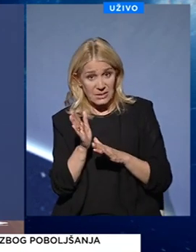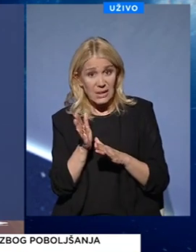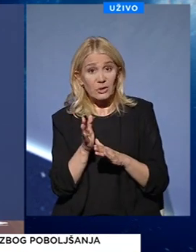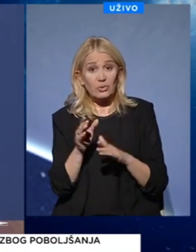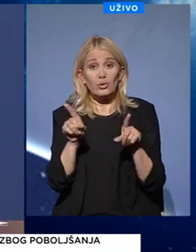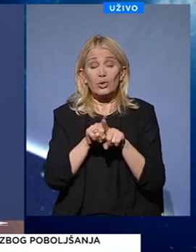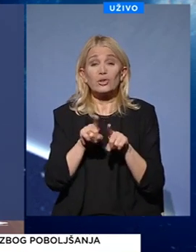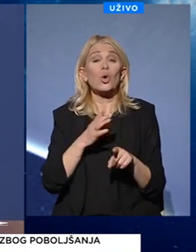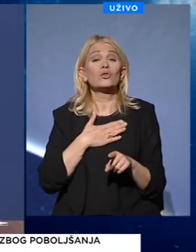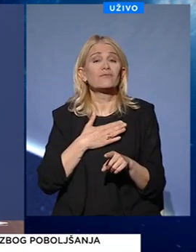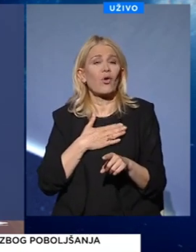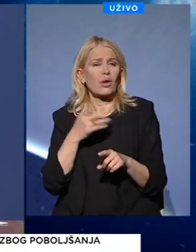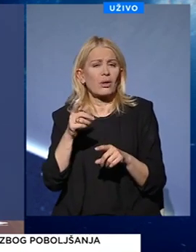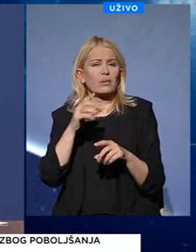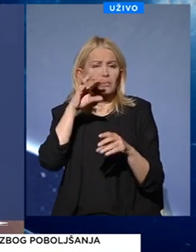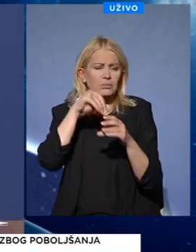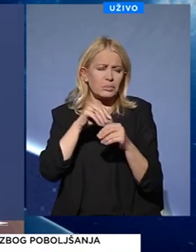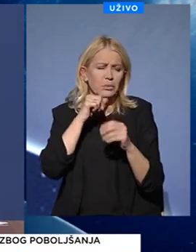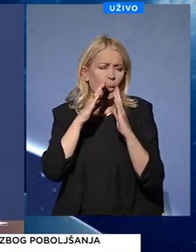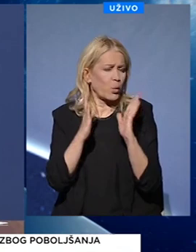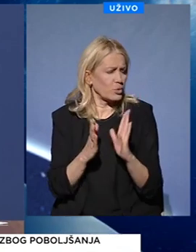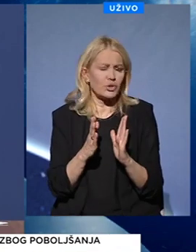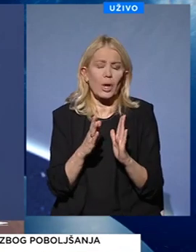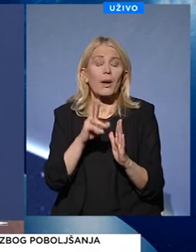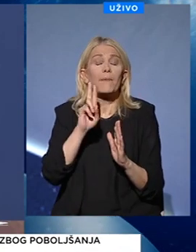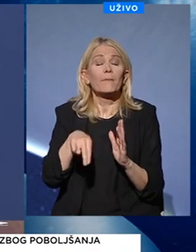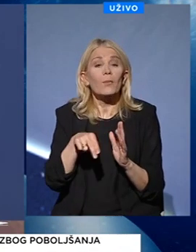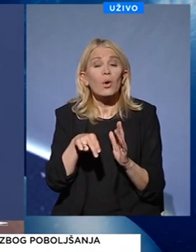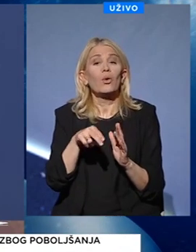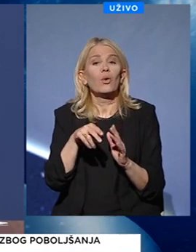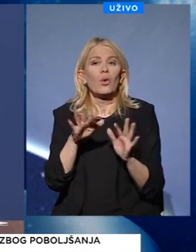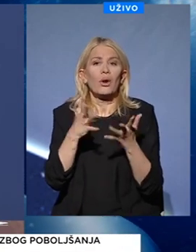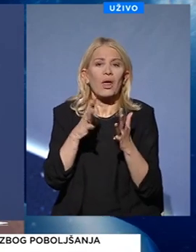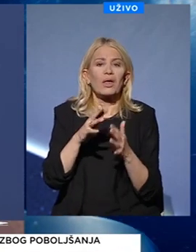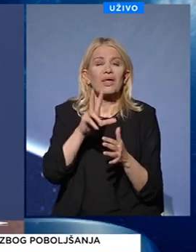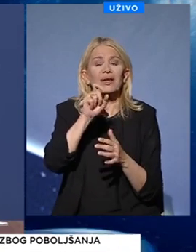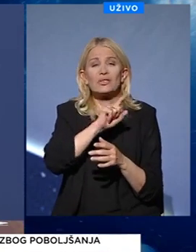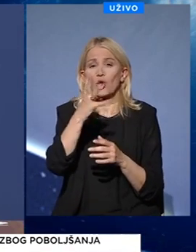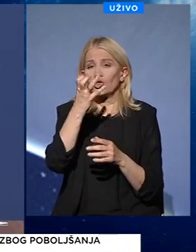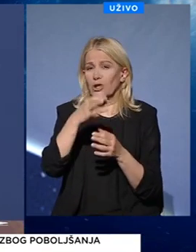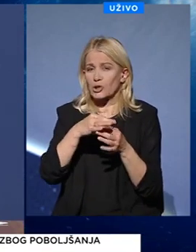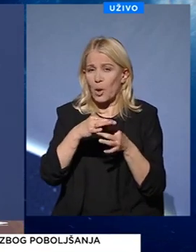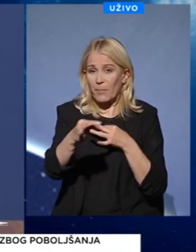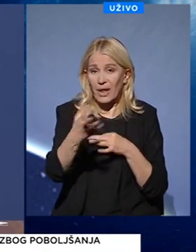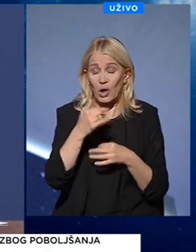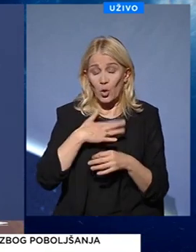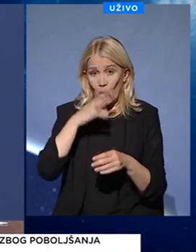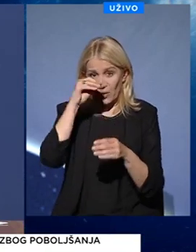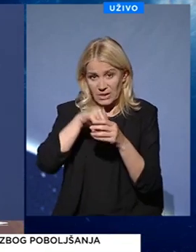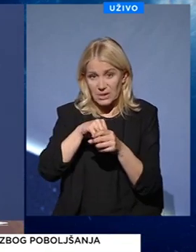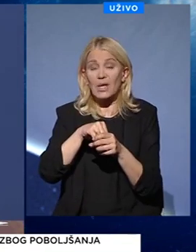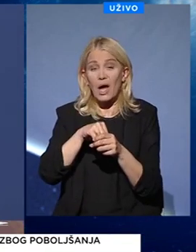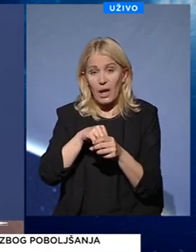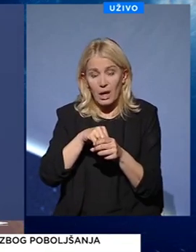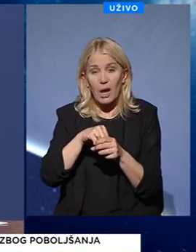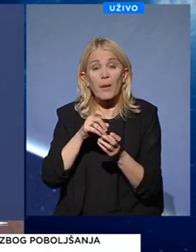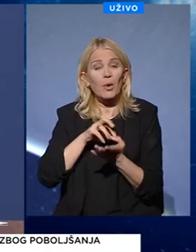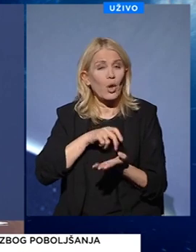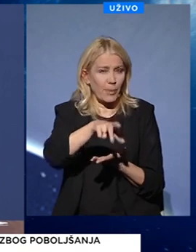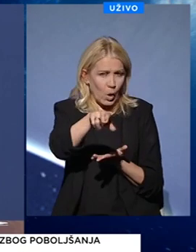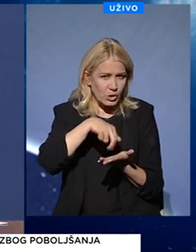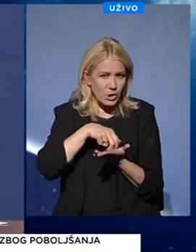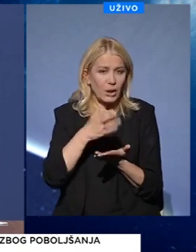ispred svojih domova, stanova, kuća, da mogu nekih 300-400 metara od svog stana da budu, da prošetaju,